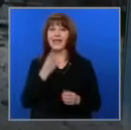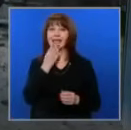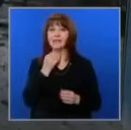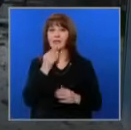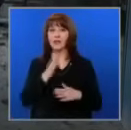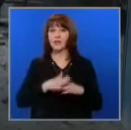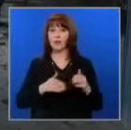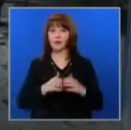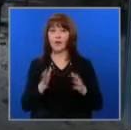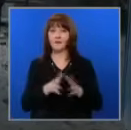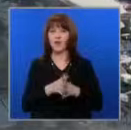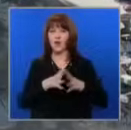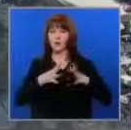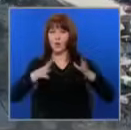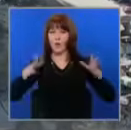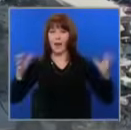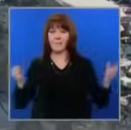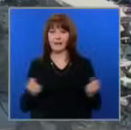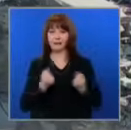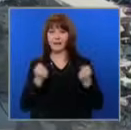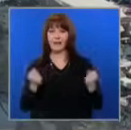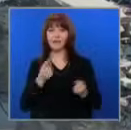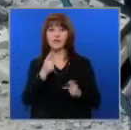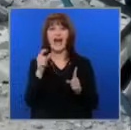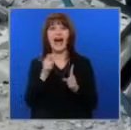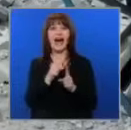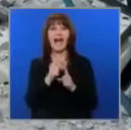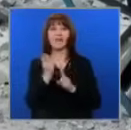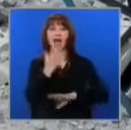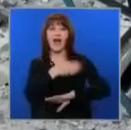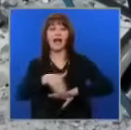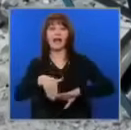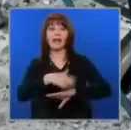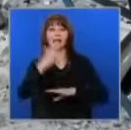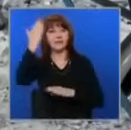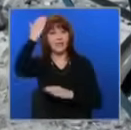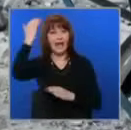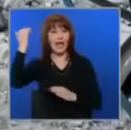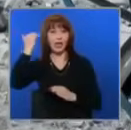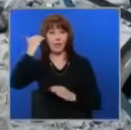Израел се готви за мащабна сухопътна операция в Рафа на границата с Египет.